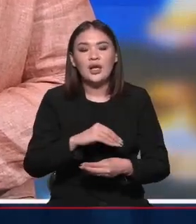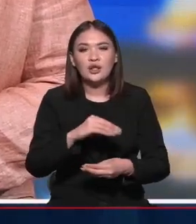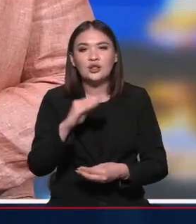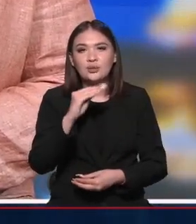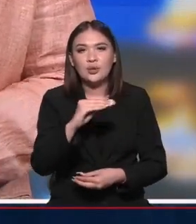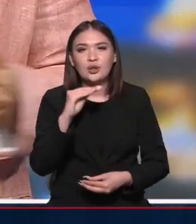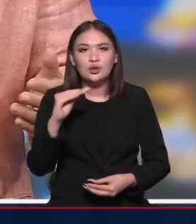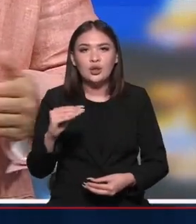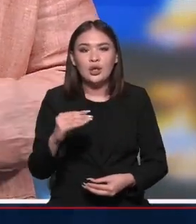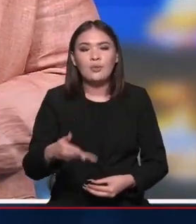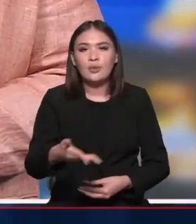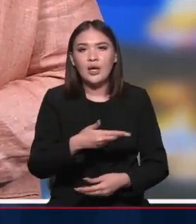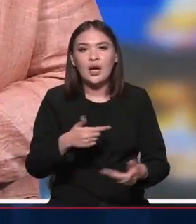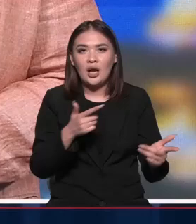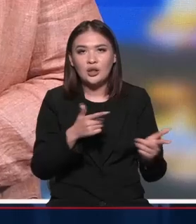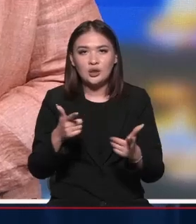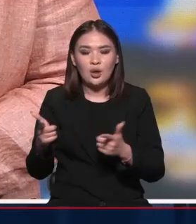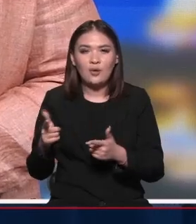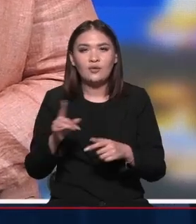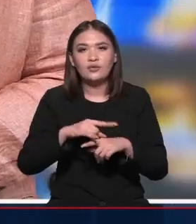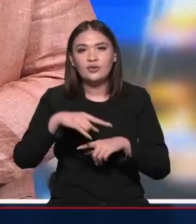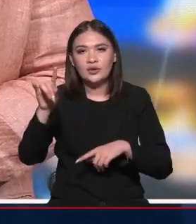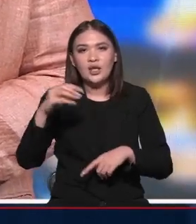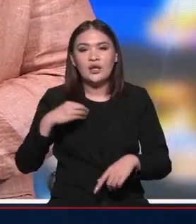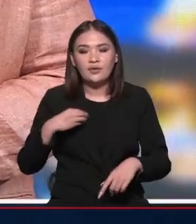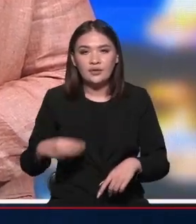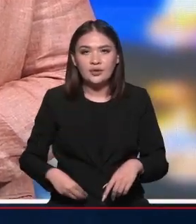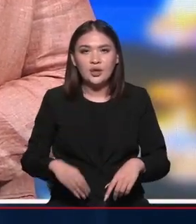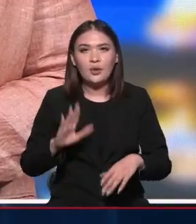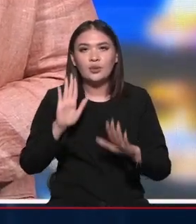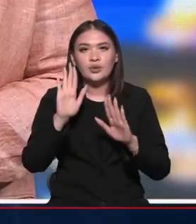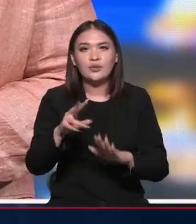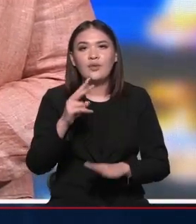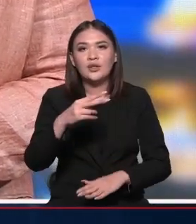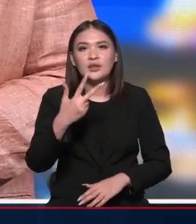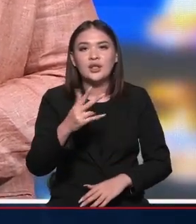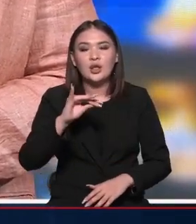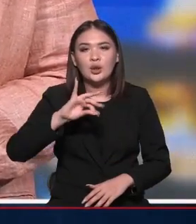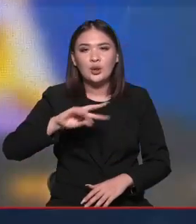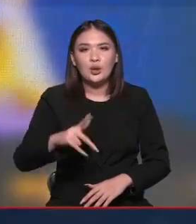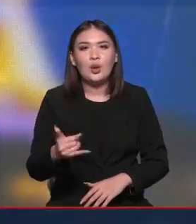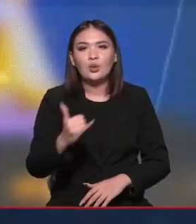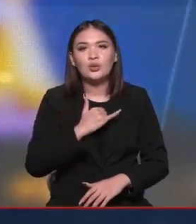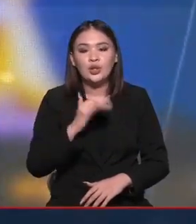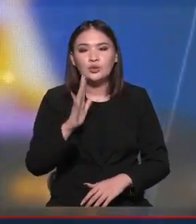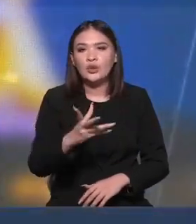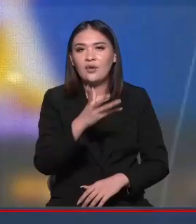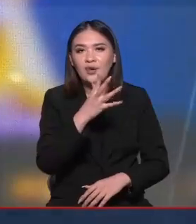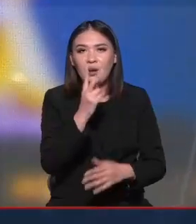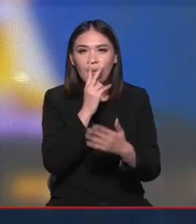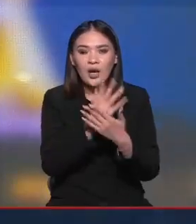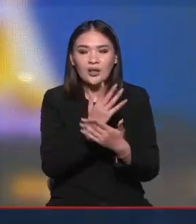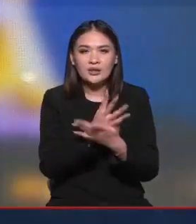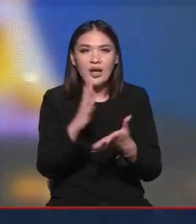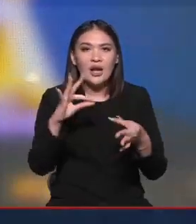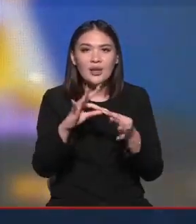Жибек жл мы готовимся к вылету в столицу Франции туда прибудем уже 23 июля у нас будет время показать закулисье